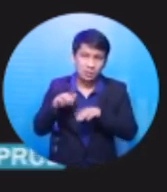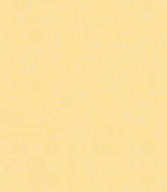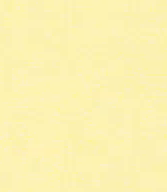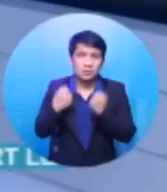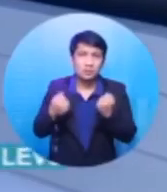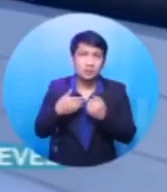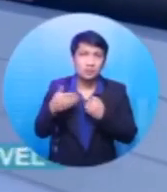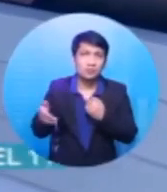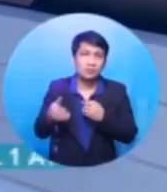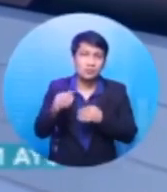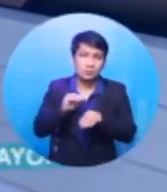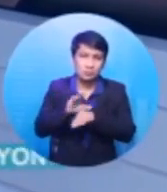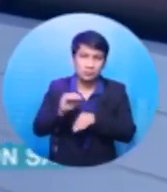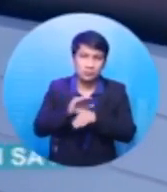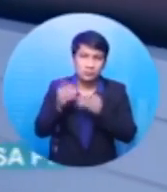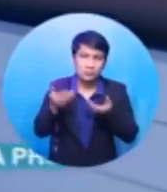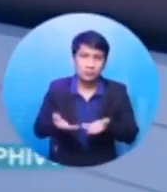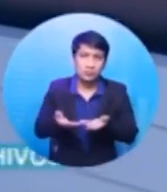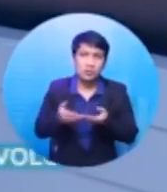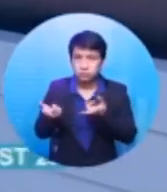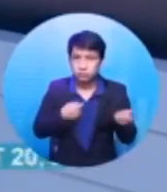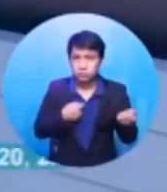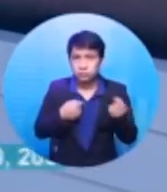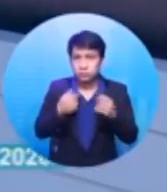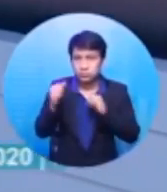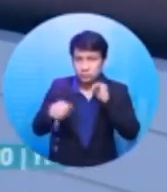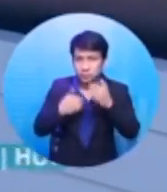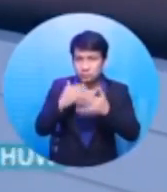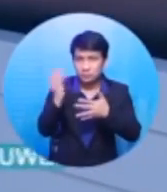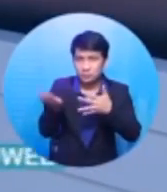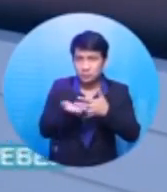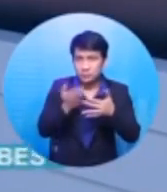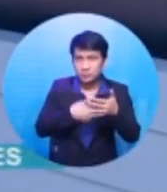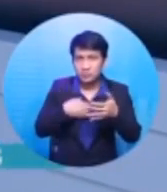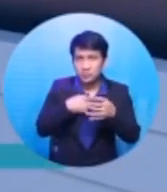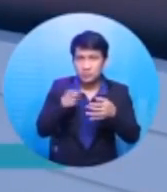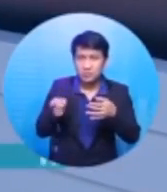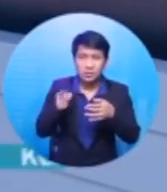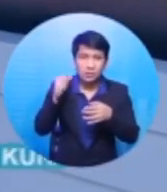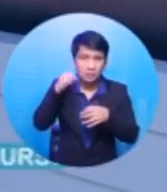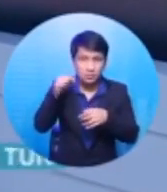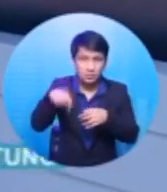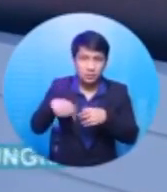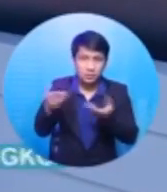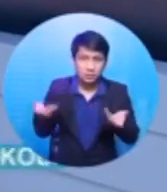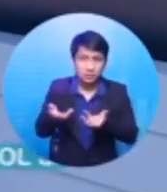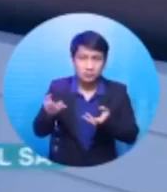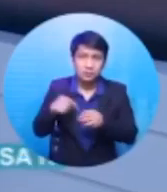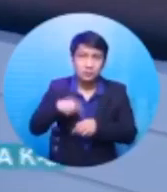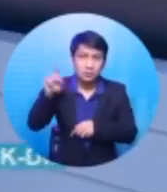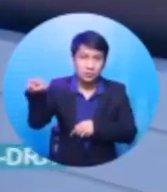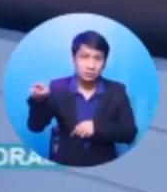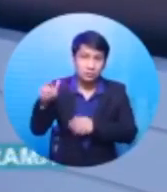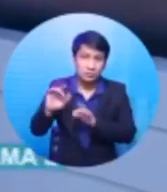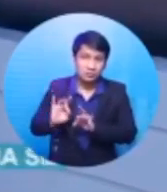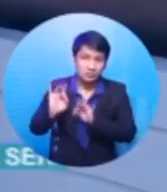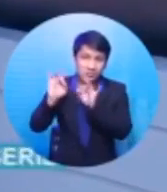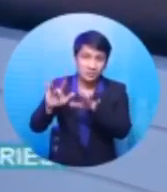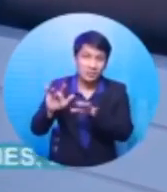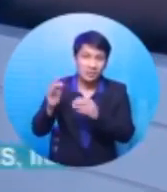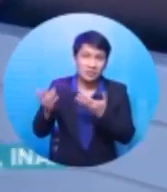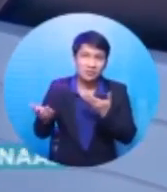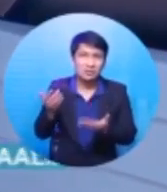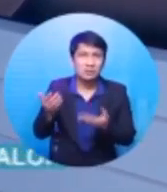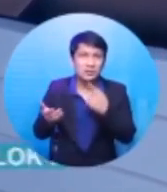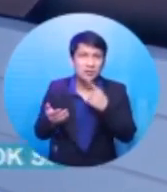mo. Konsultan tayo sa abogado kung meron bang pwedeng maikaso itong si Miss nandito sa Pilipinas sa kanya mister na nandun sa Australia